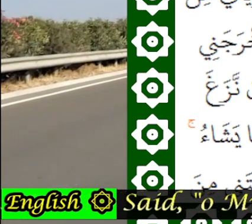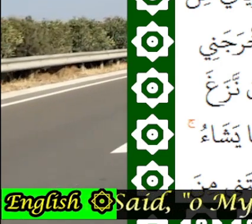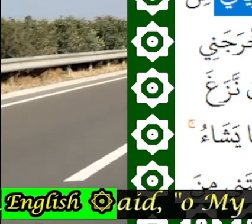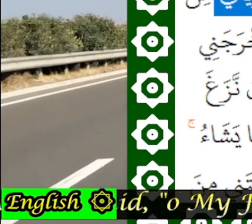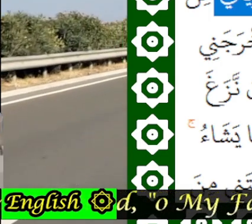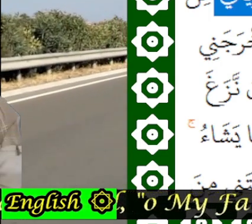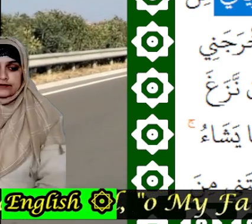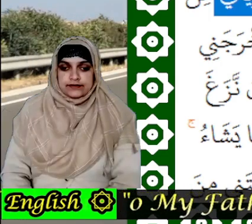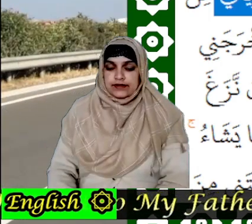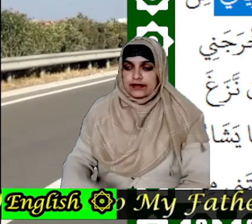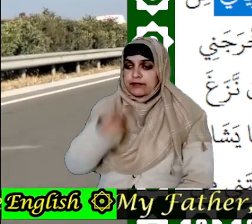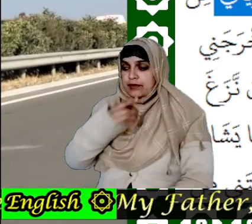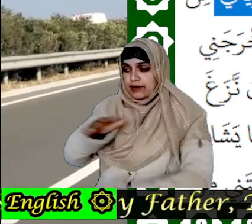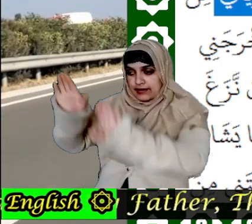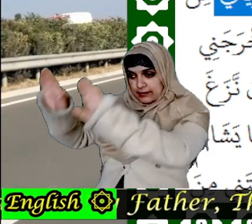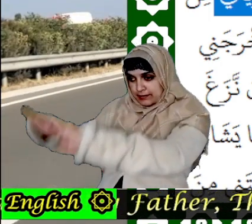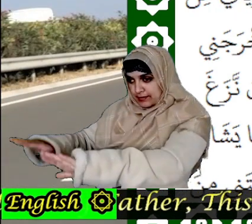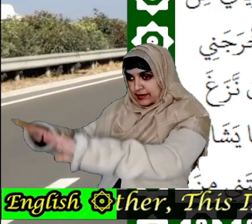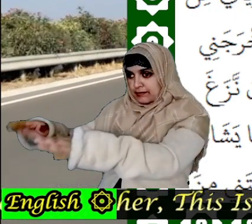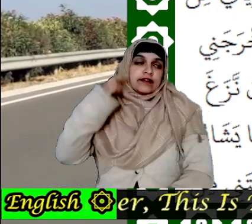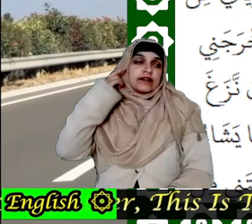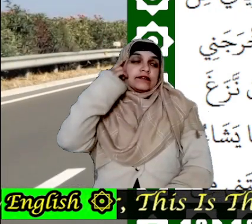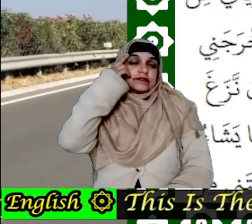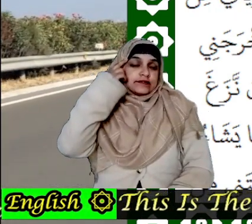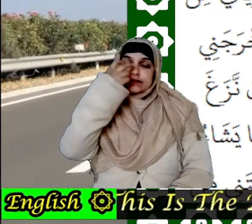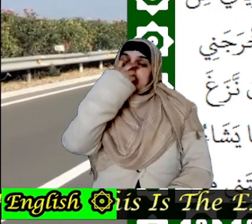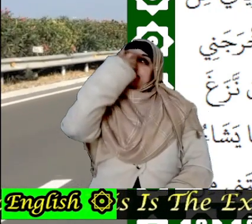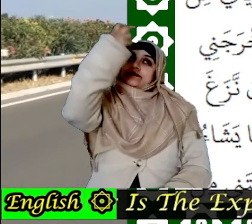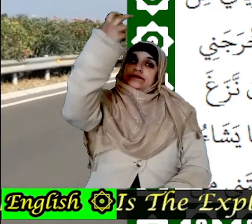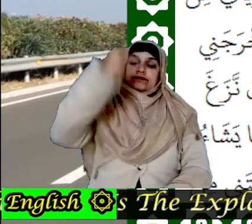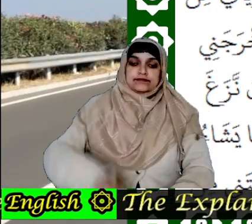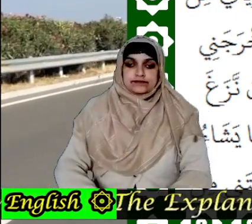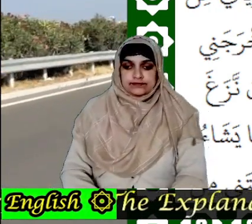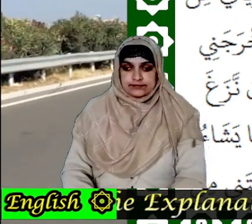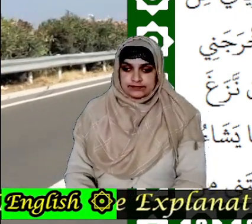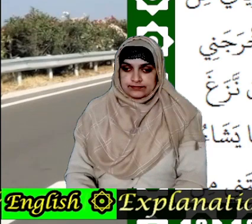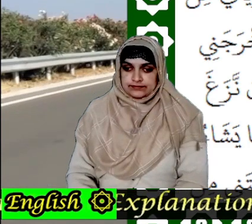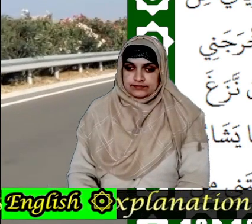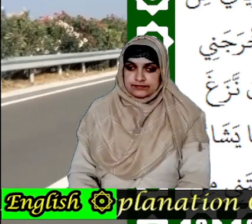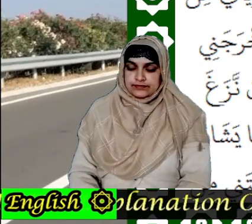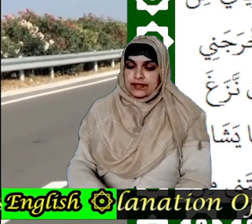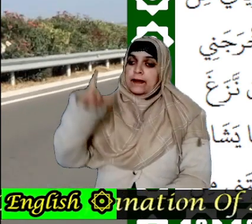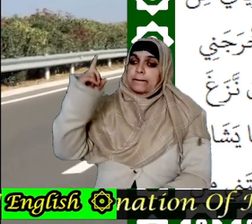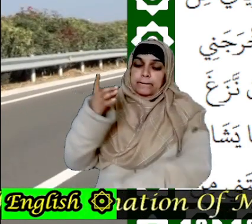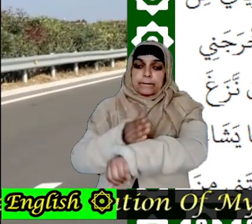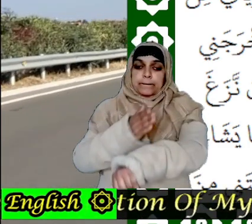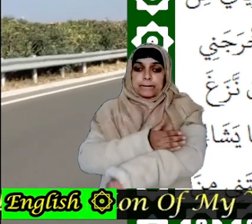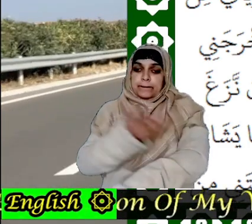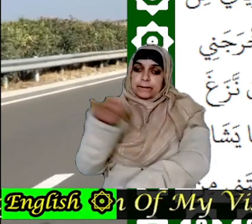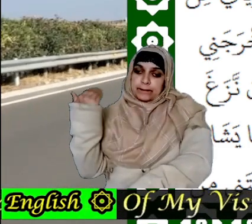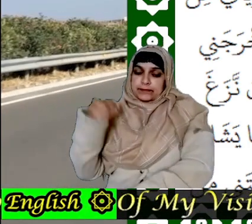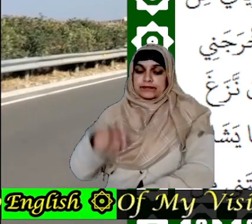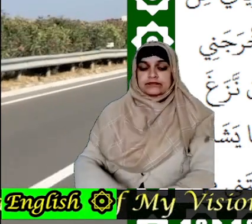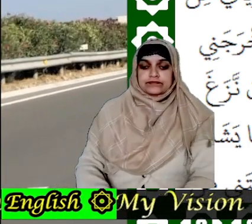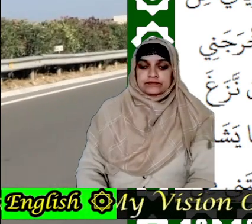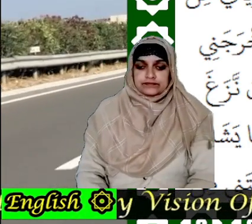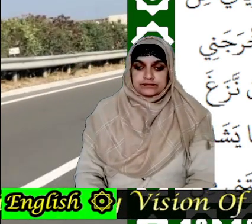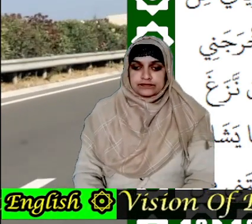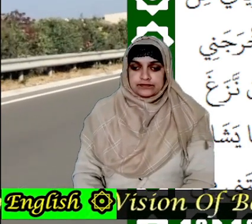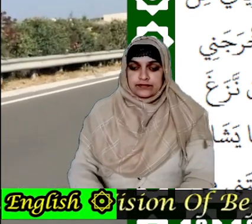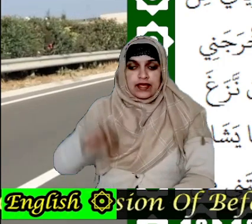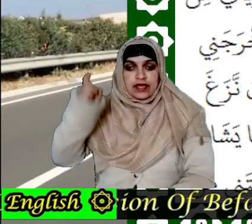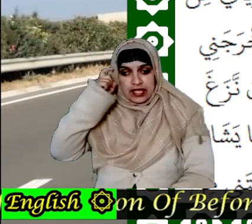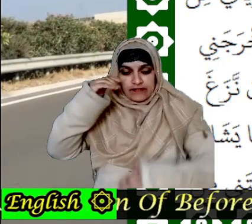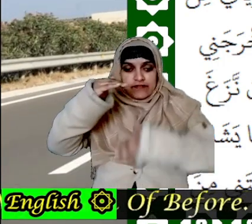أبتي هذا تاويل رؤياي هي كامنا مخيا خدري قد جعلها ربي حقا لقاد قلتن